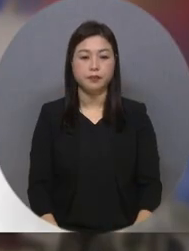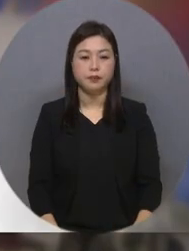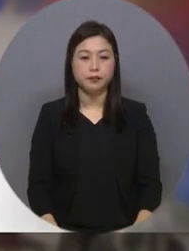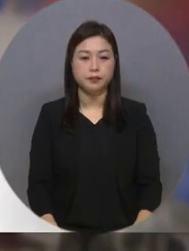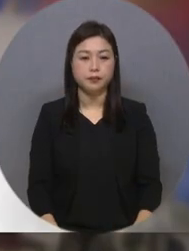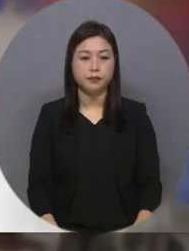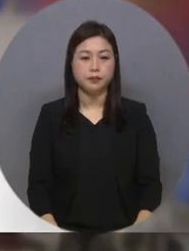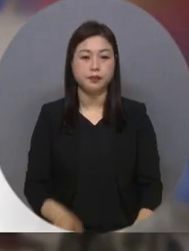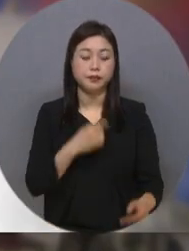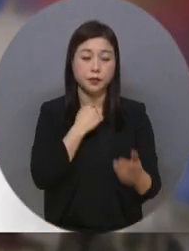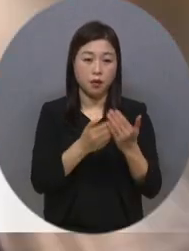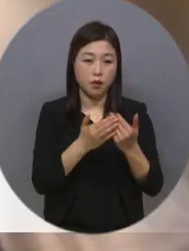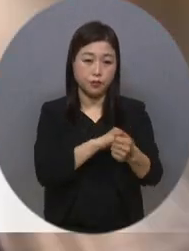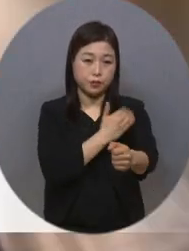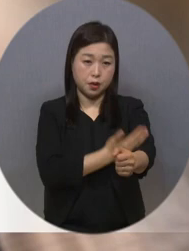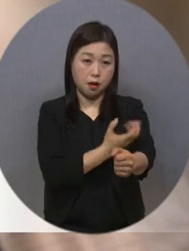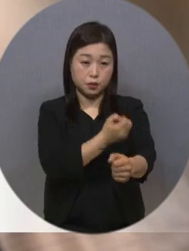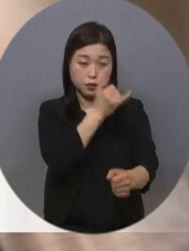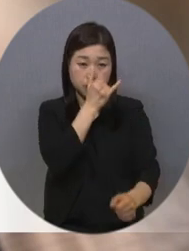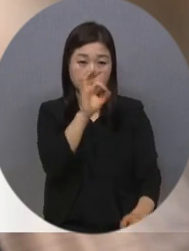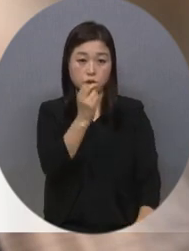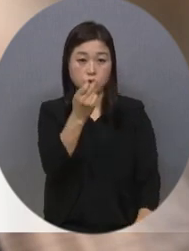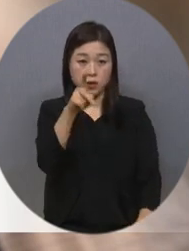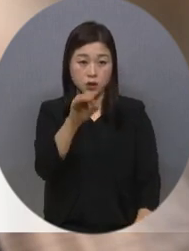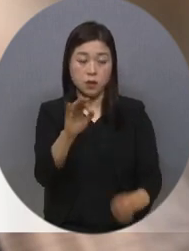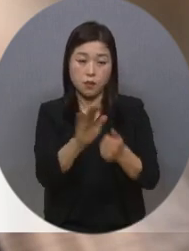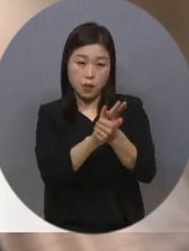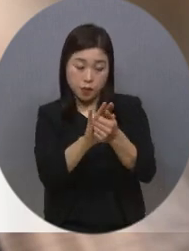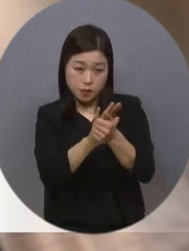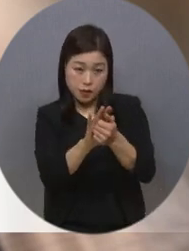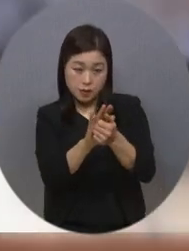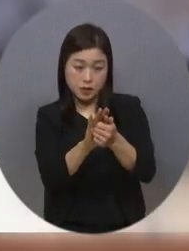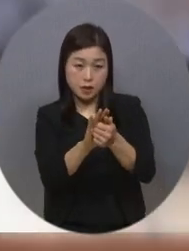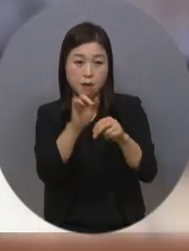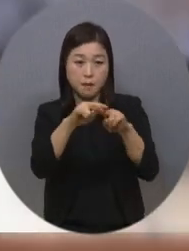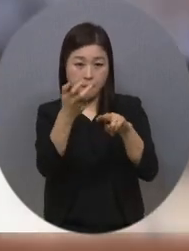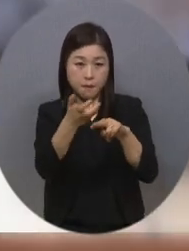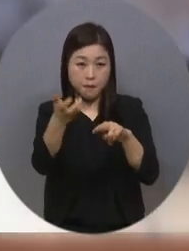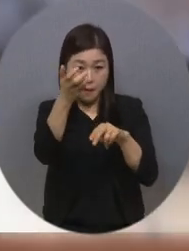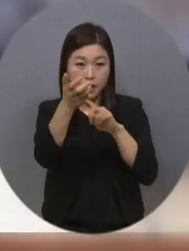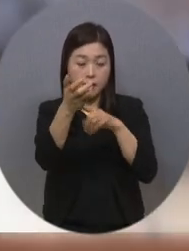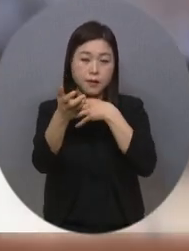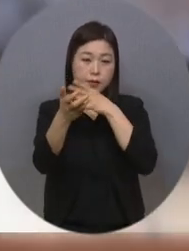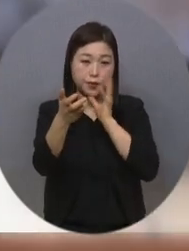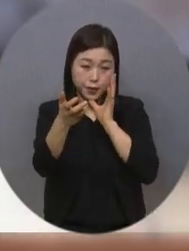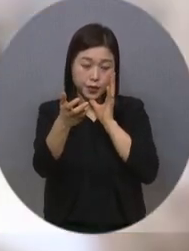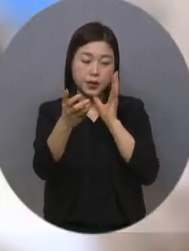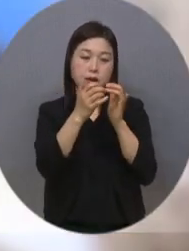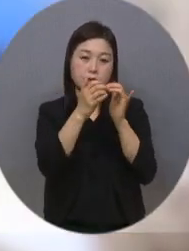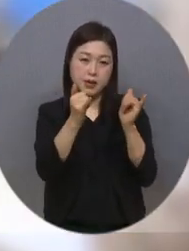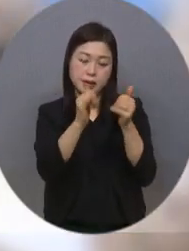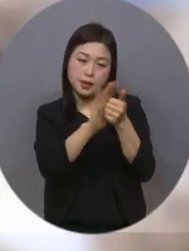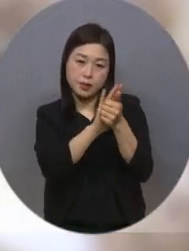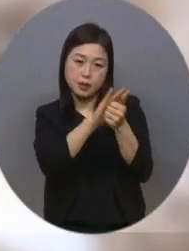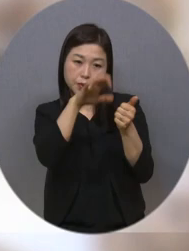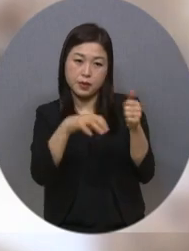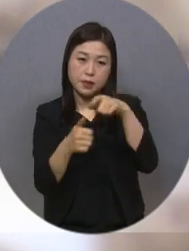현장 경력과 역량을 갖춘 요양보호사를 선임으로 승급해 노인장기 요양시설에 배치하는 시범사업이